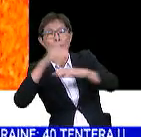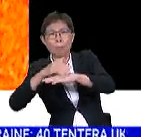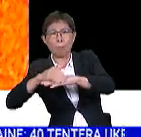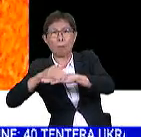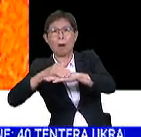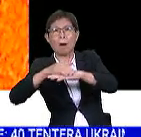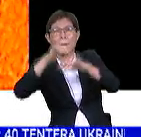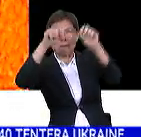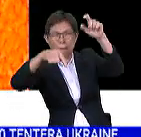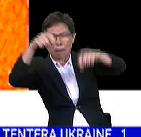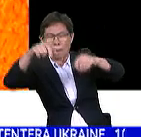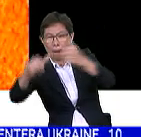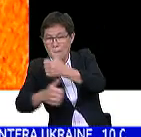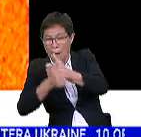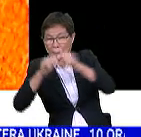partikel bahaya ke arah bumi.